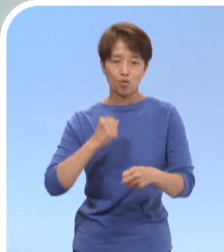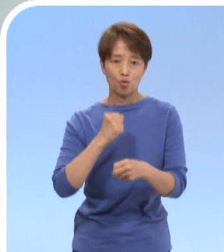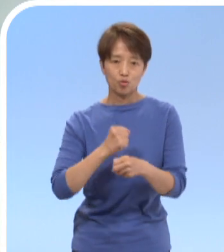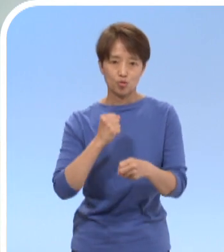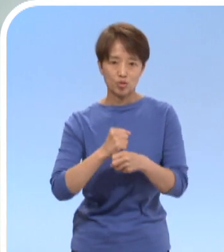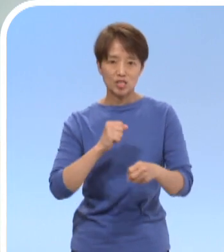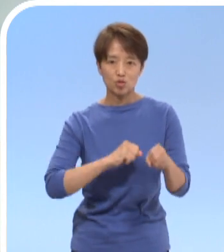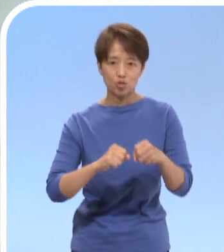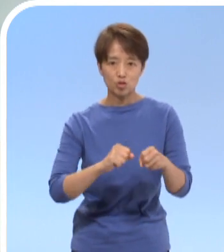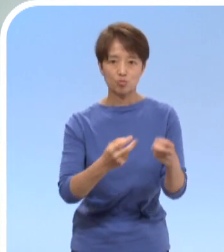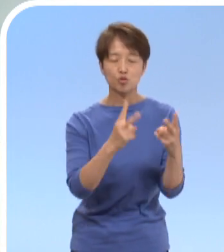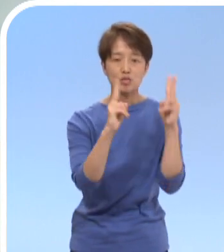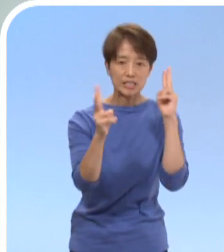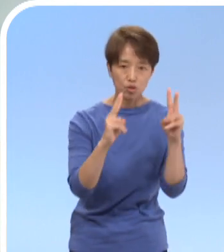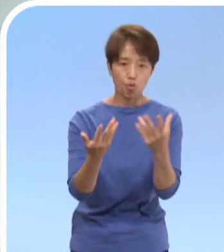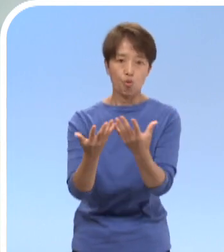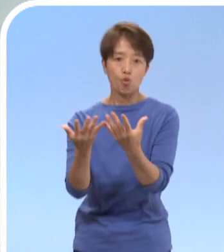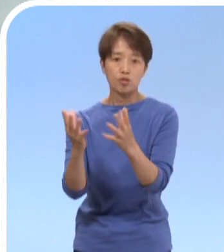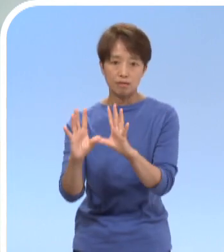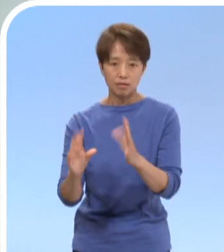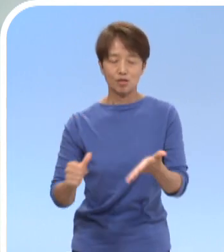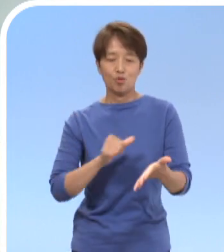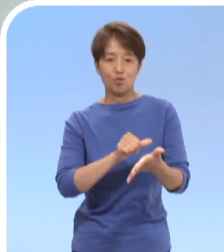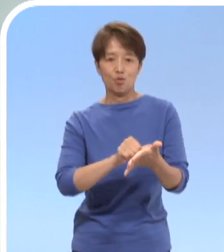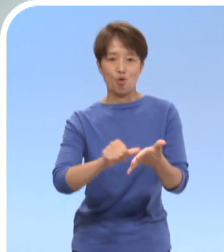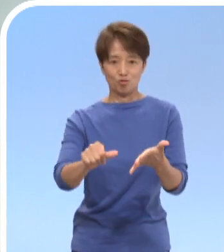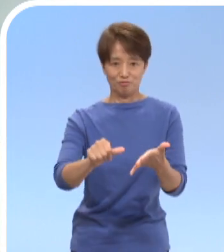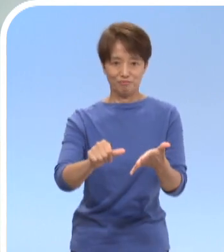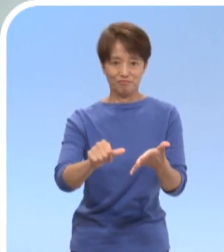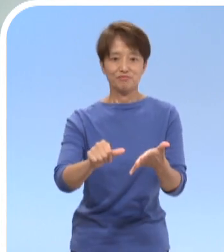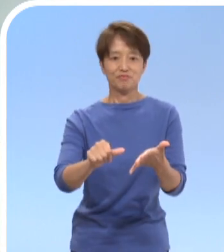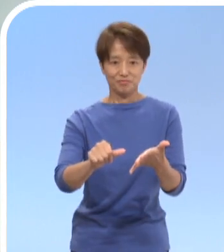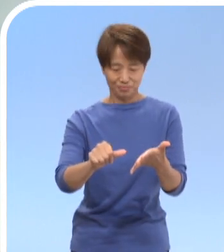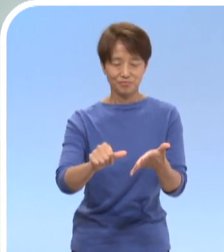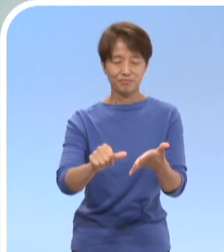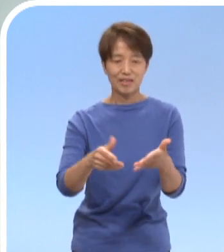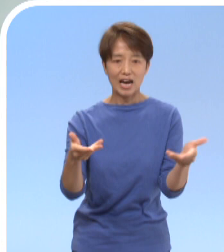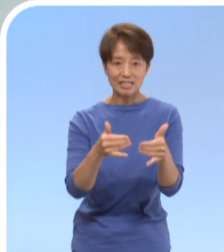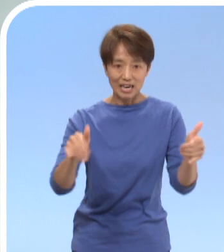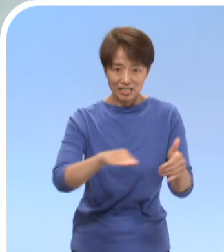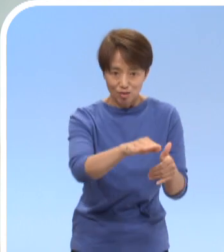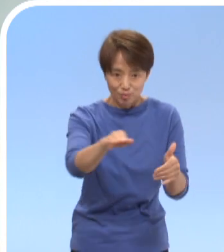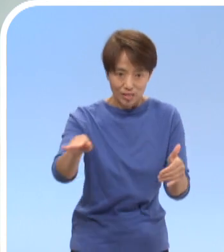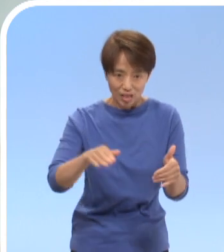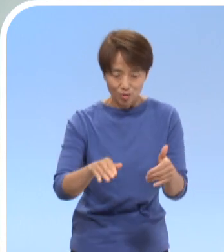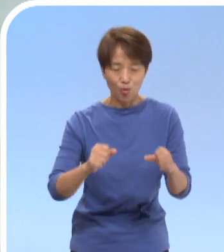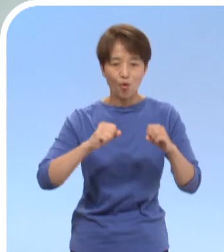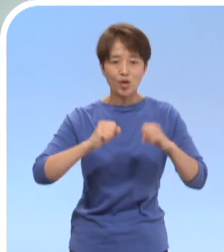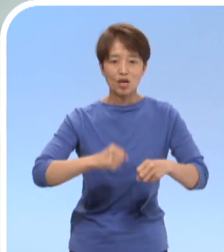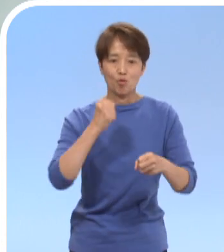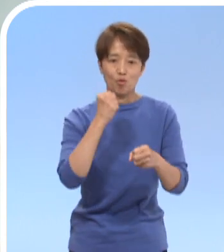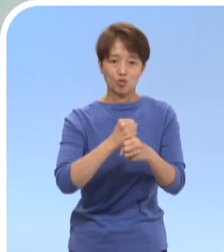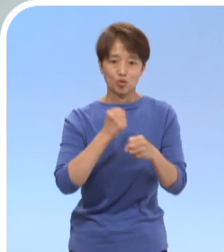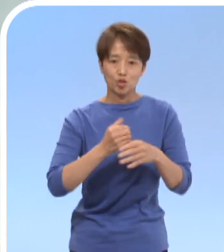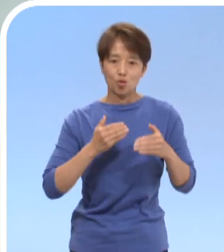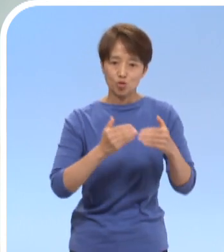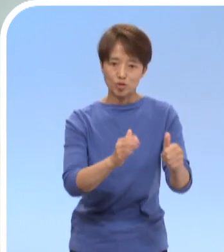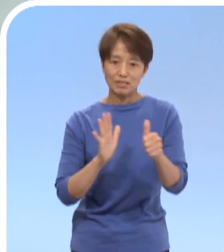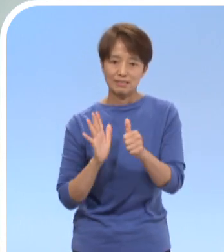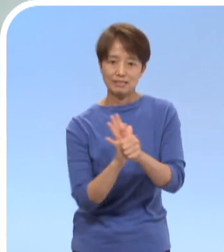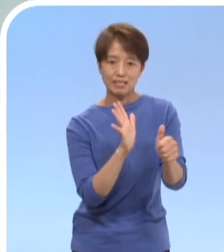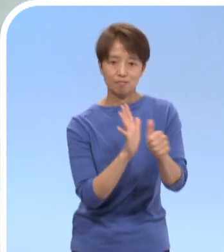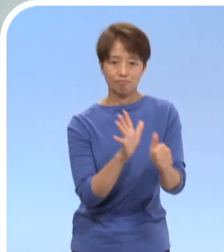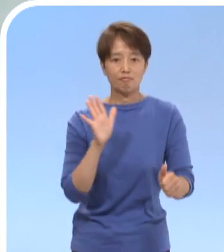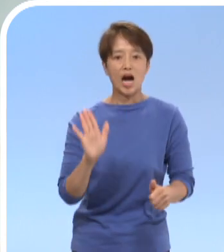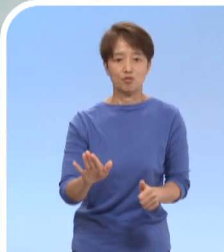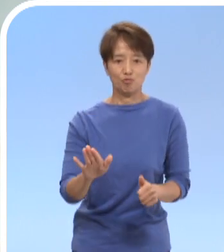りに取り組む企業や団体を健康づくりチャレンジ企業として登録して、働き盛り世代の人々の健康づくりを推進支